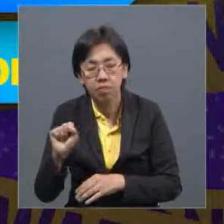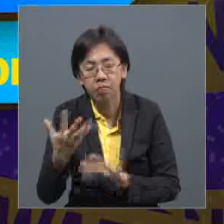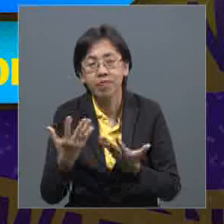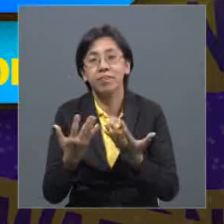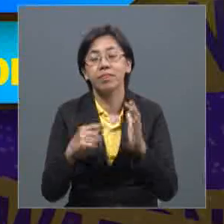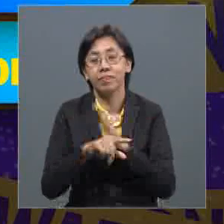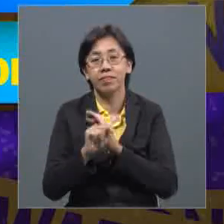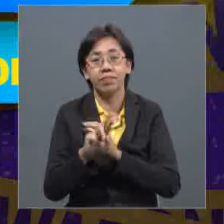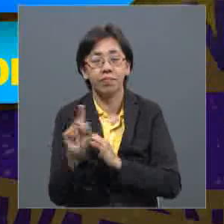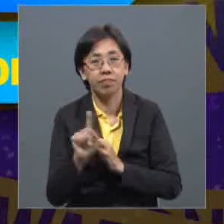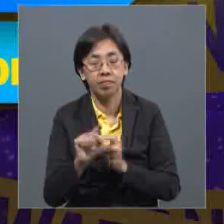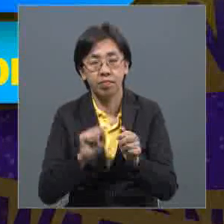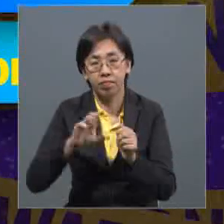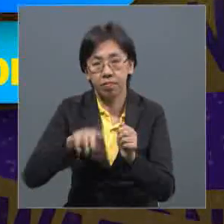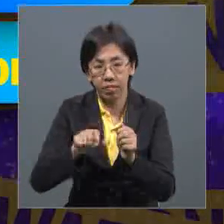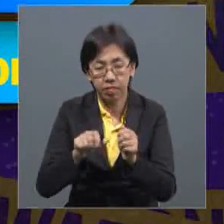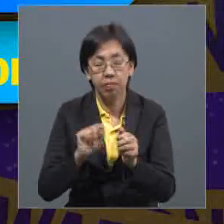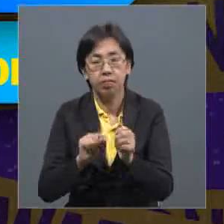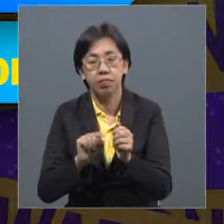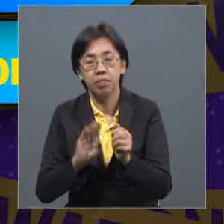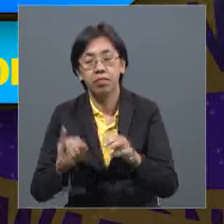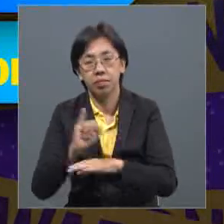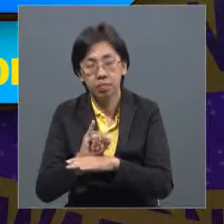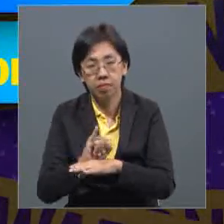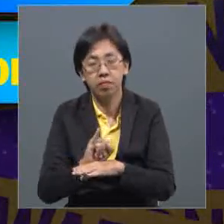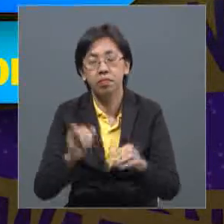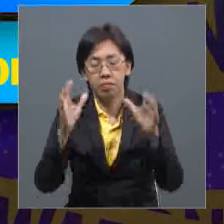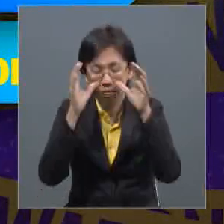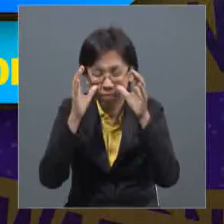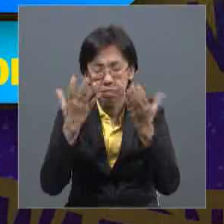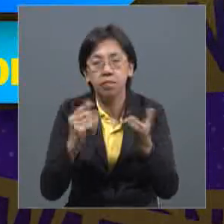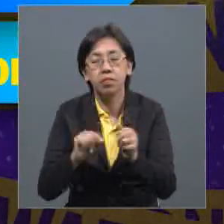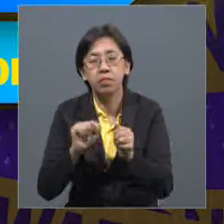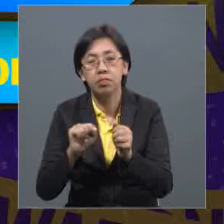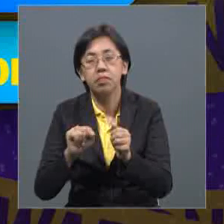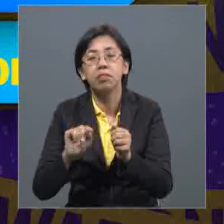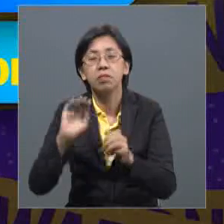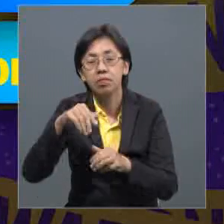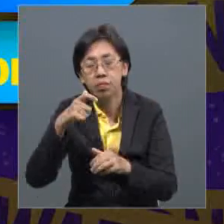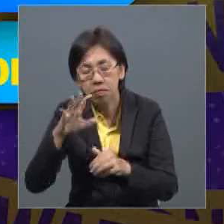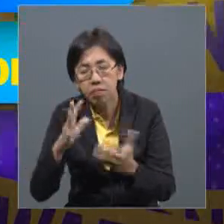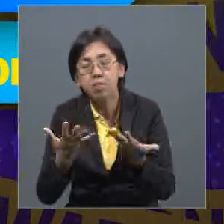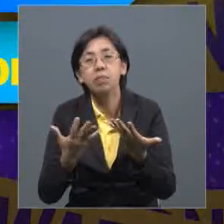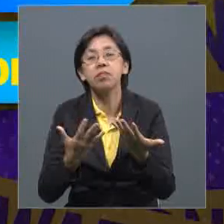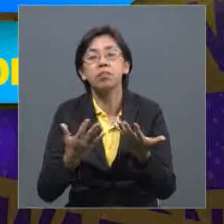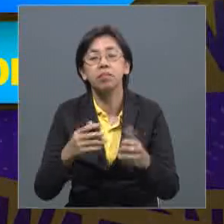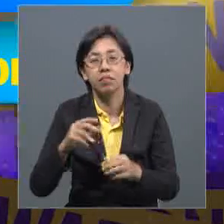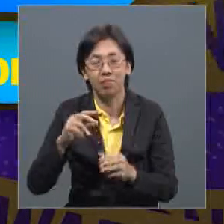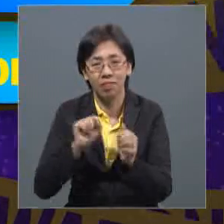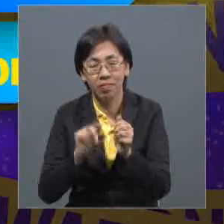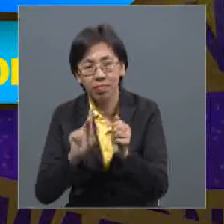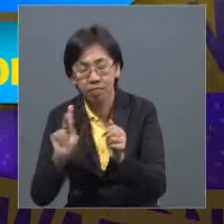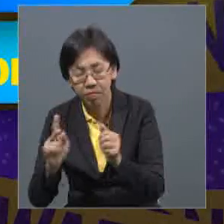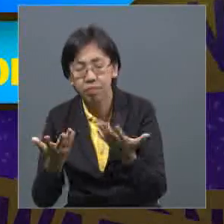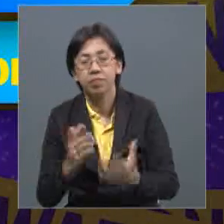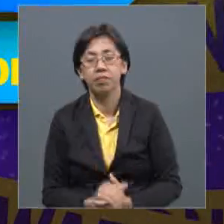ตราชอย่างเช่นที่อำเภอเมืองบ่อไร่เขาสมิงแหลมงอบคลองใหญ่เกาะช้างและเกาะกูดนะครับมา